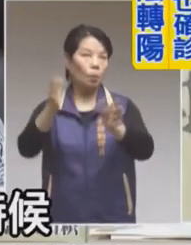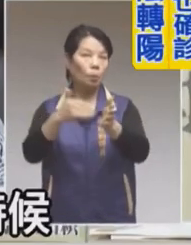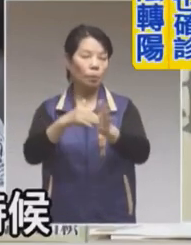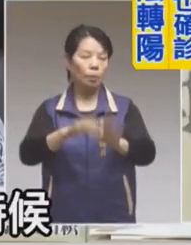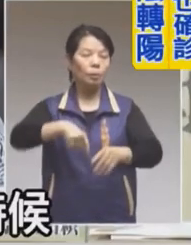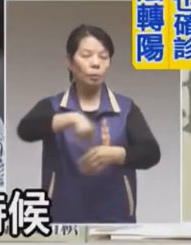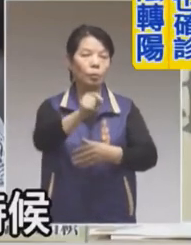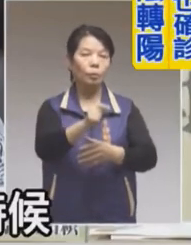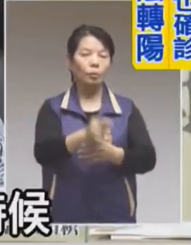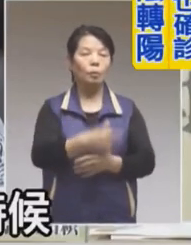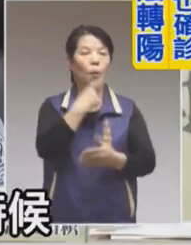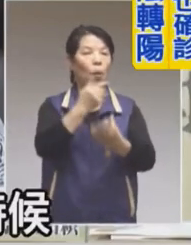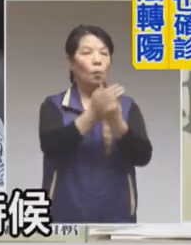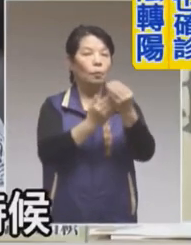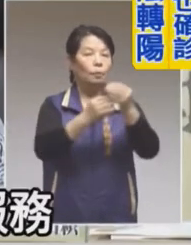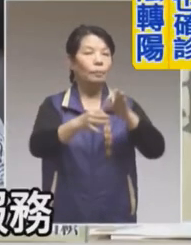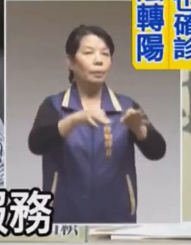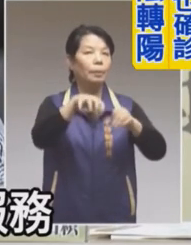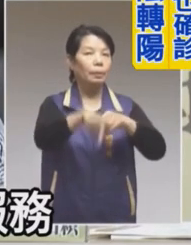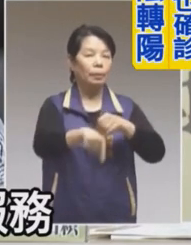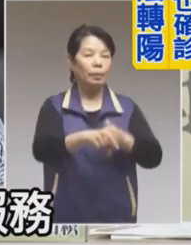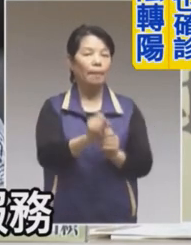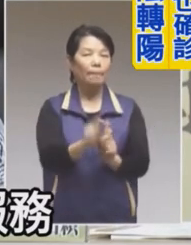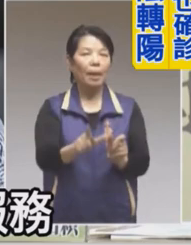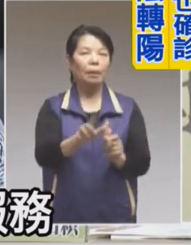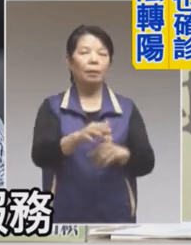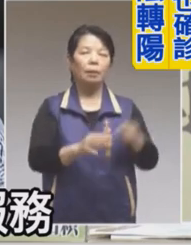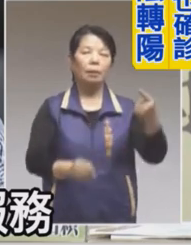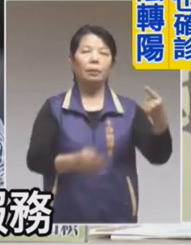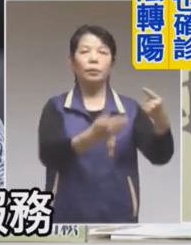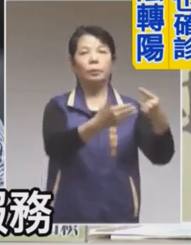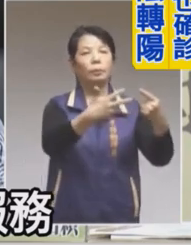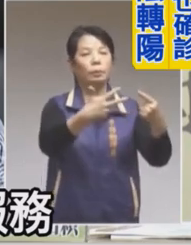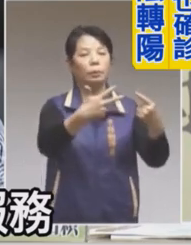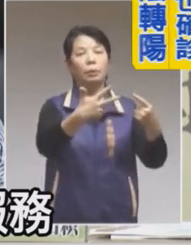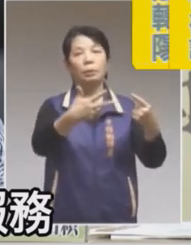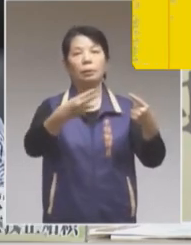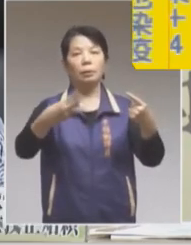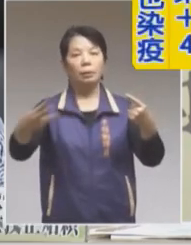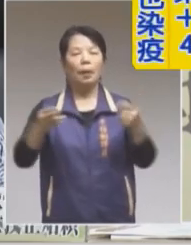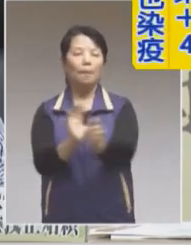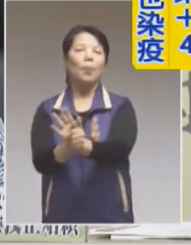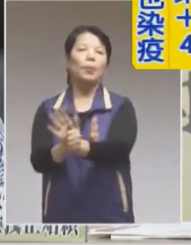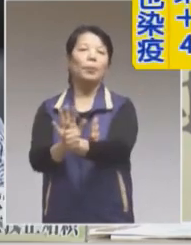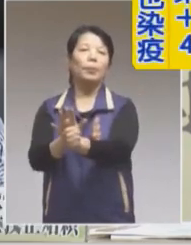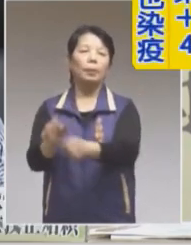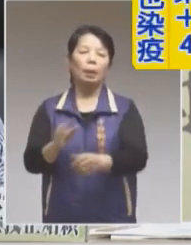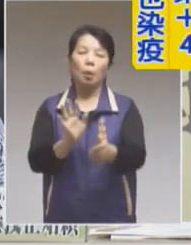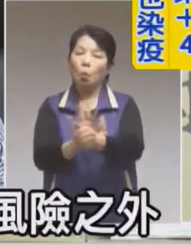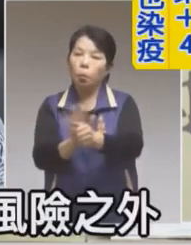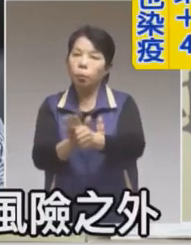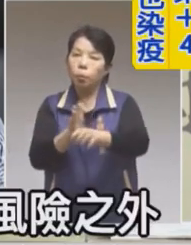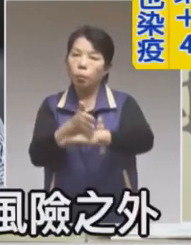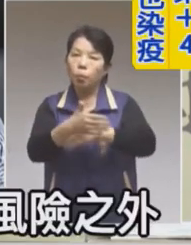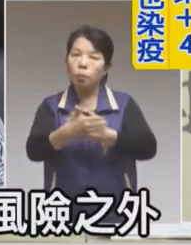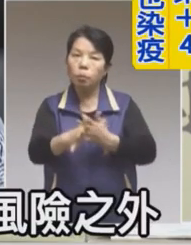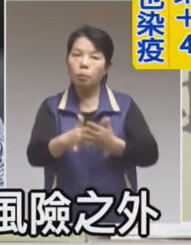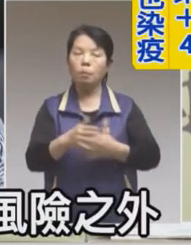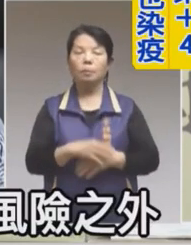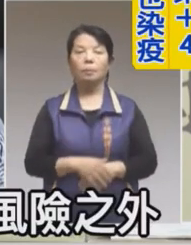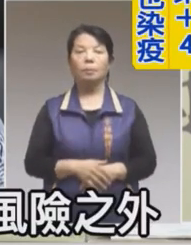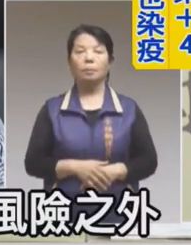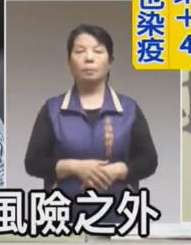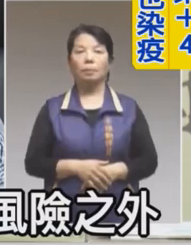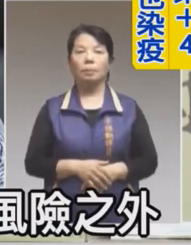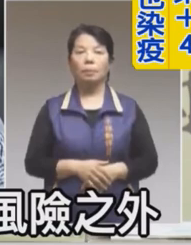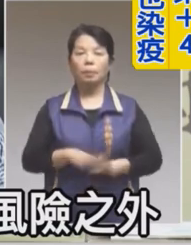餐饮店去消费的时候，就是由19733担任服务。那服务的过程里面，当然除